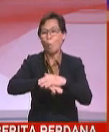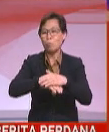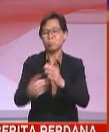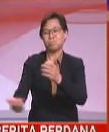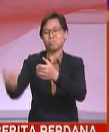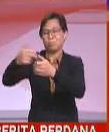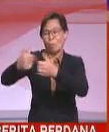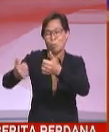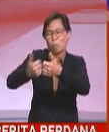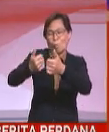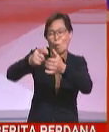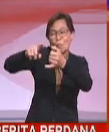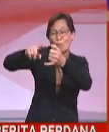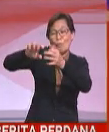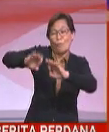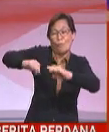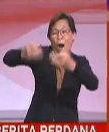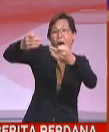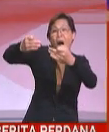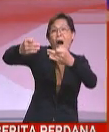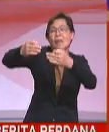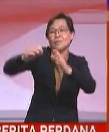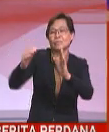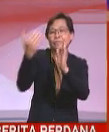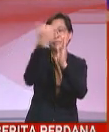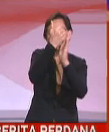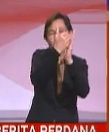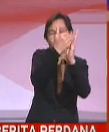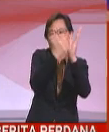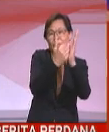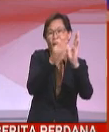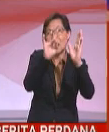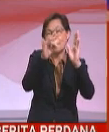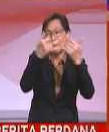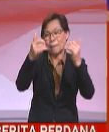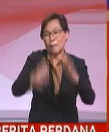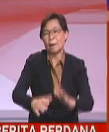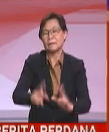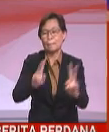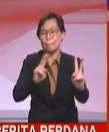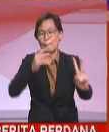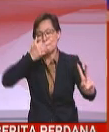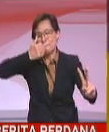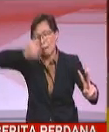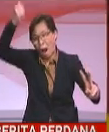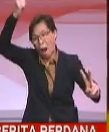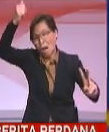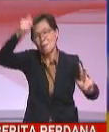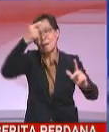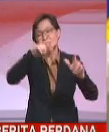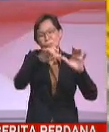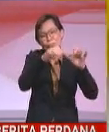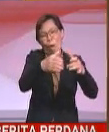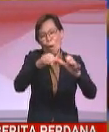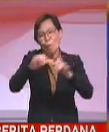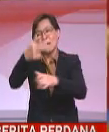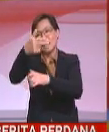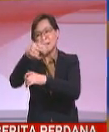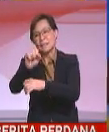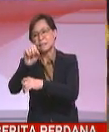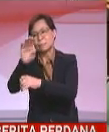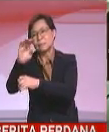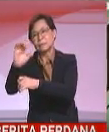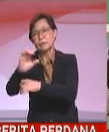kejohanan akhir musim itu selepas tersenarai dalam lapangan pemain dan beregu terbaik bagi setiap kategori dalam